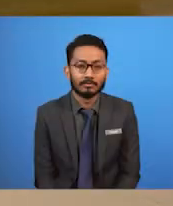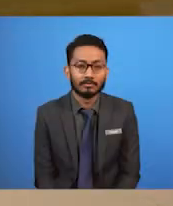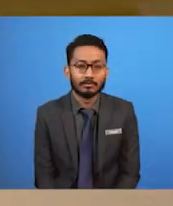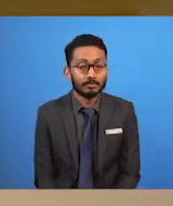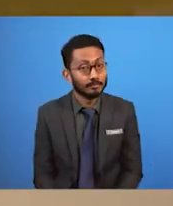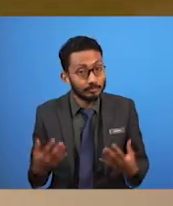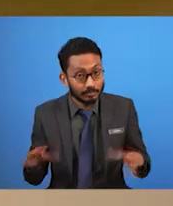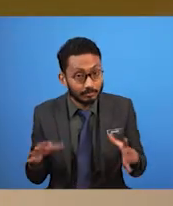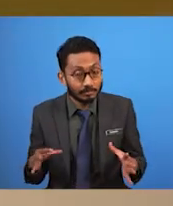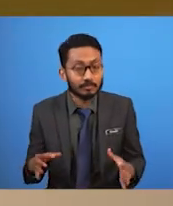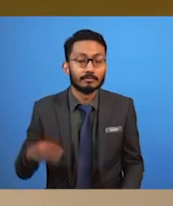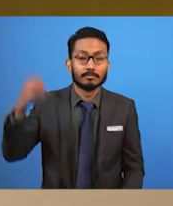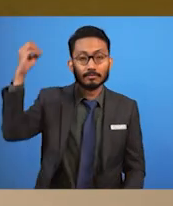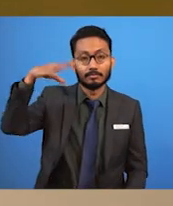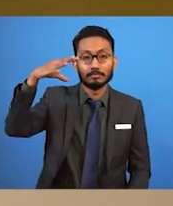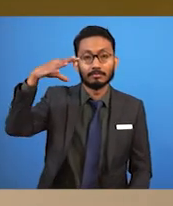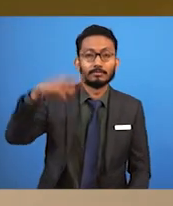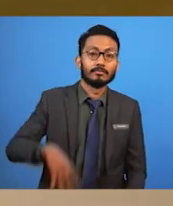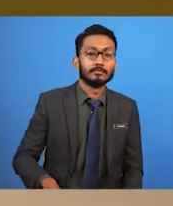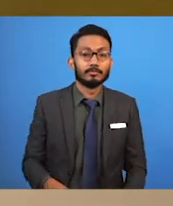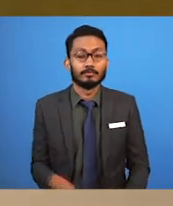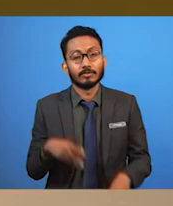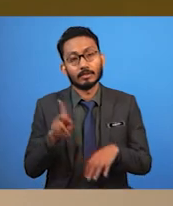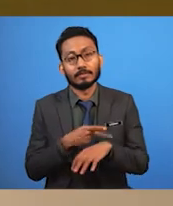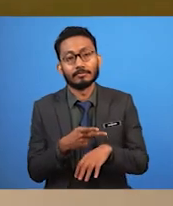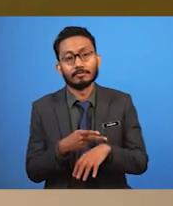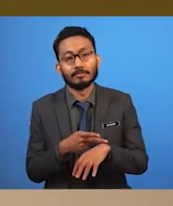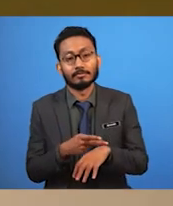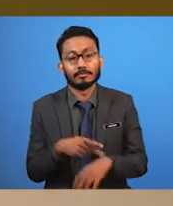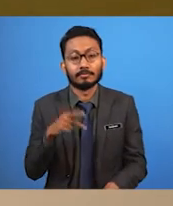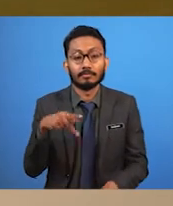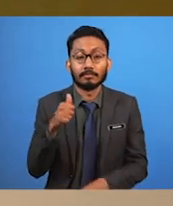pada cahaya matahari dan pasangkan pam pengudaraan.